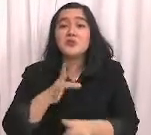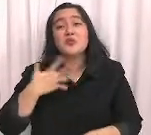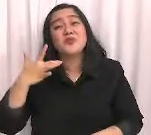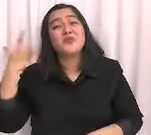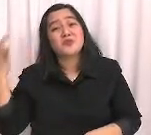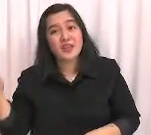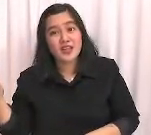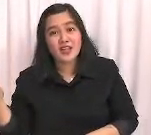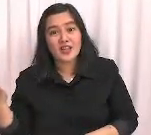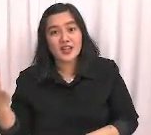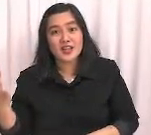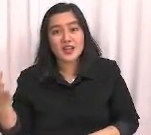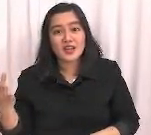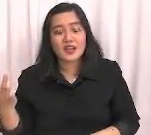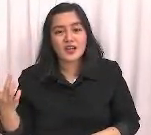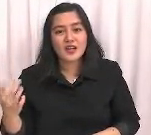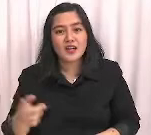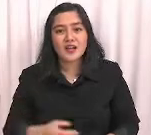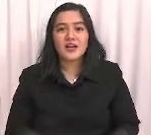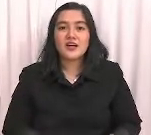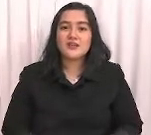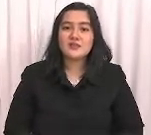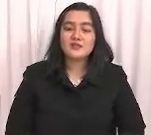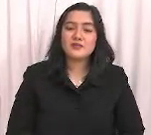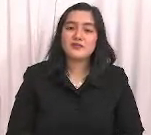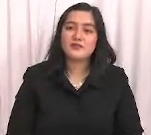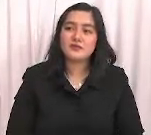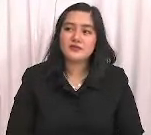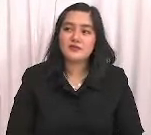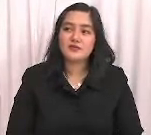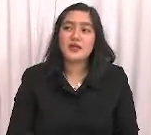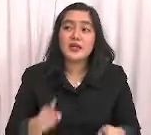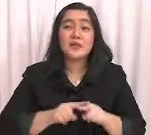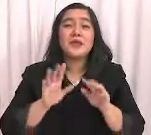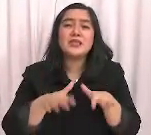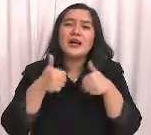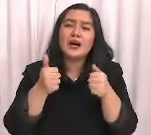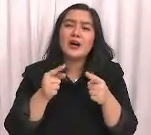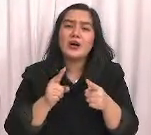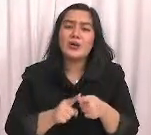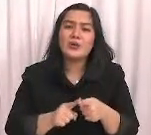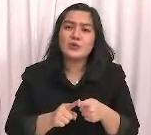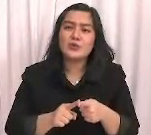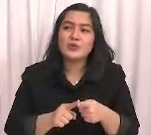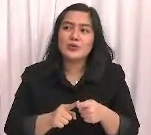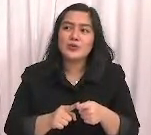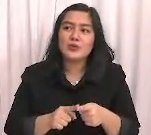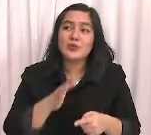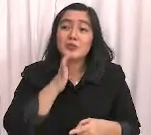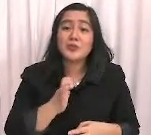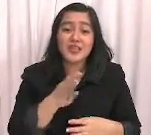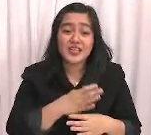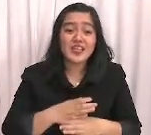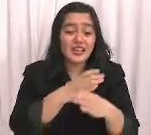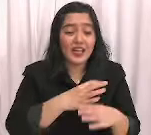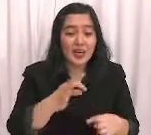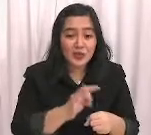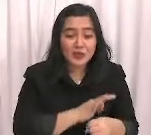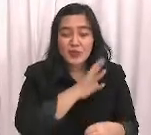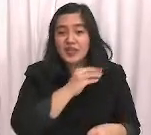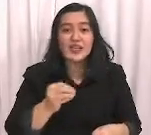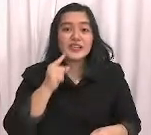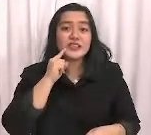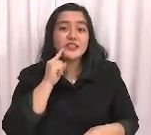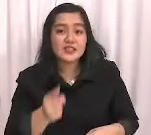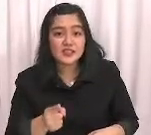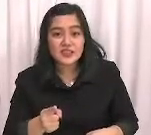malaman niya na mali siya. Pero paano ko pipigilin at sasabihin na hindi siya masasaktan. Na hindi siya masasaktan. Pero